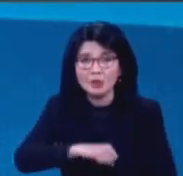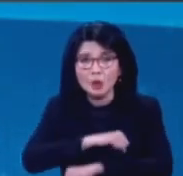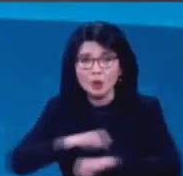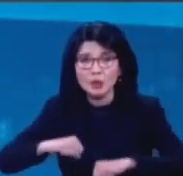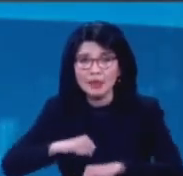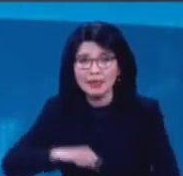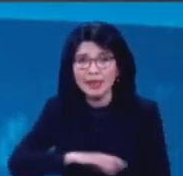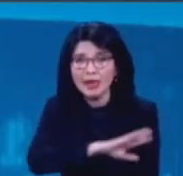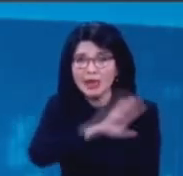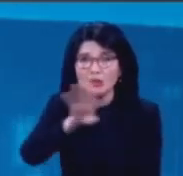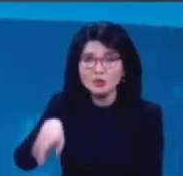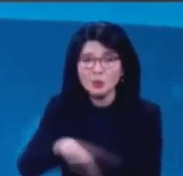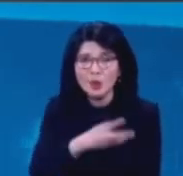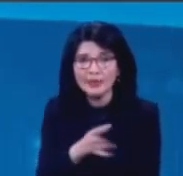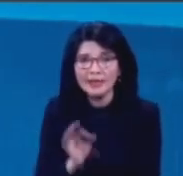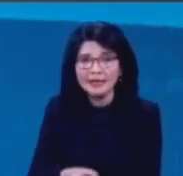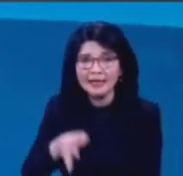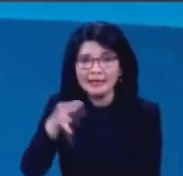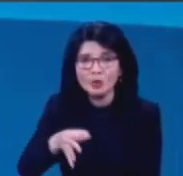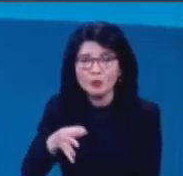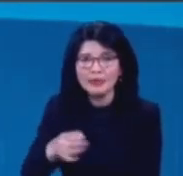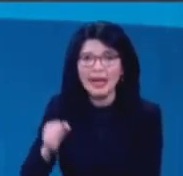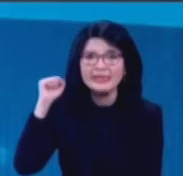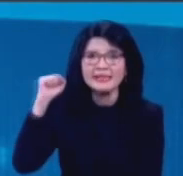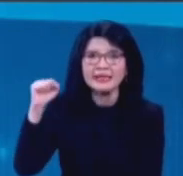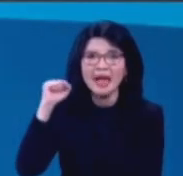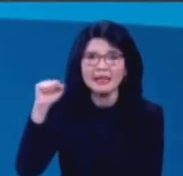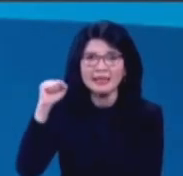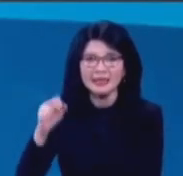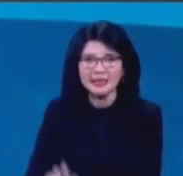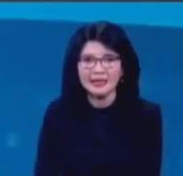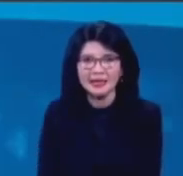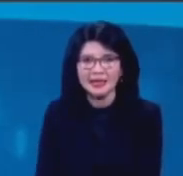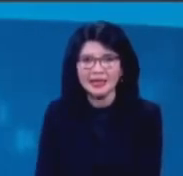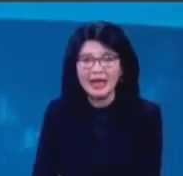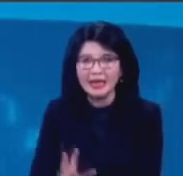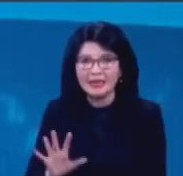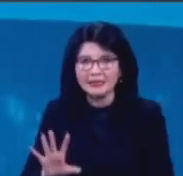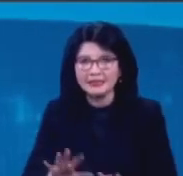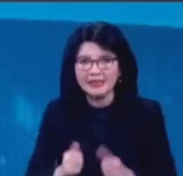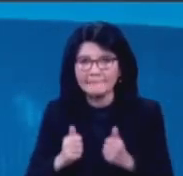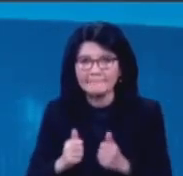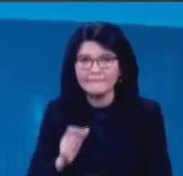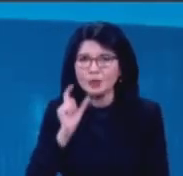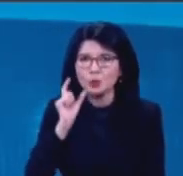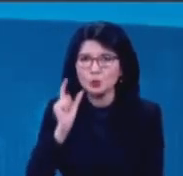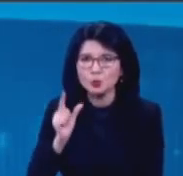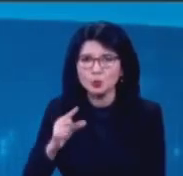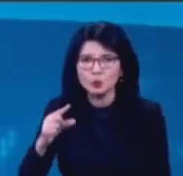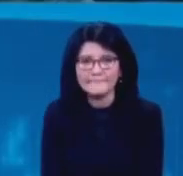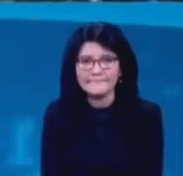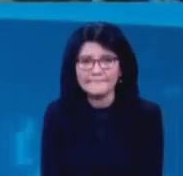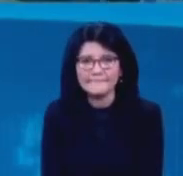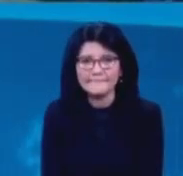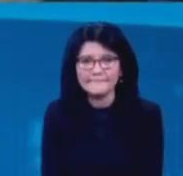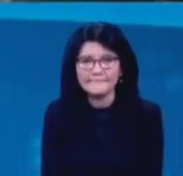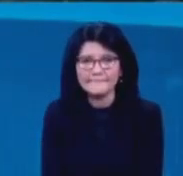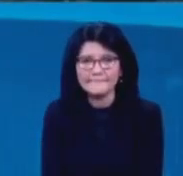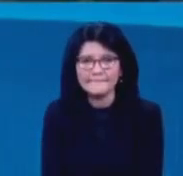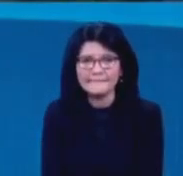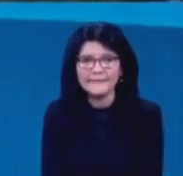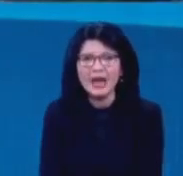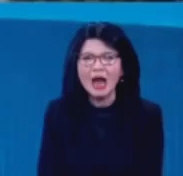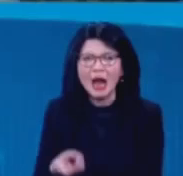semua ada di tengah kota Sentani. Jadi ini juga siap akan digunakan untuk kepentingan PON nanti. Hampir